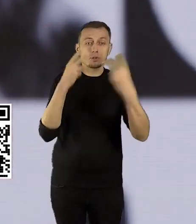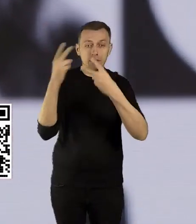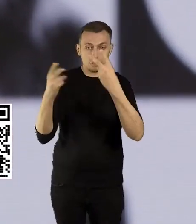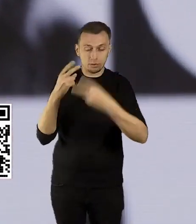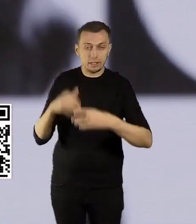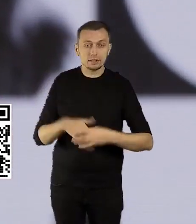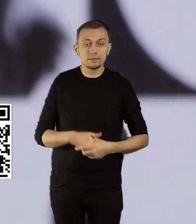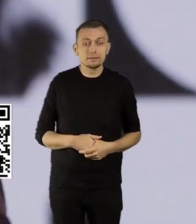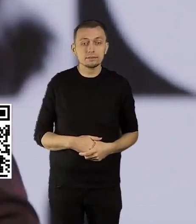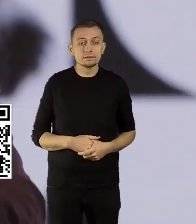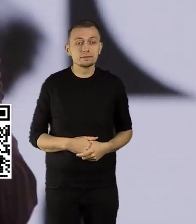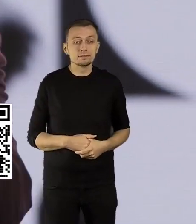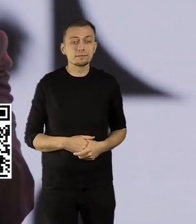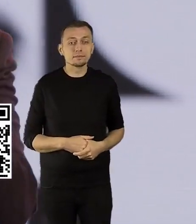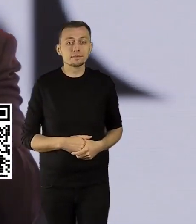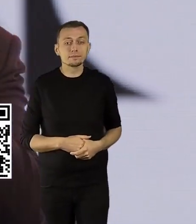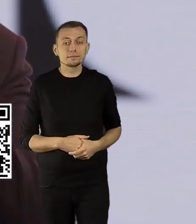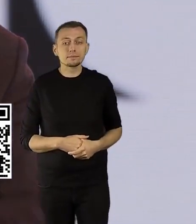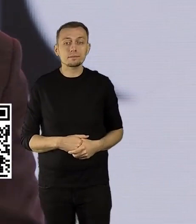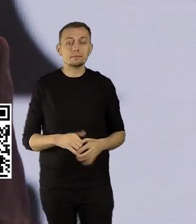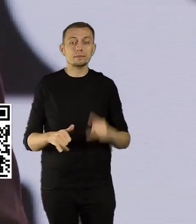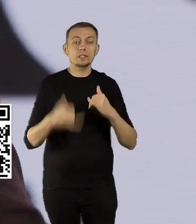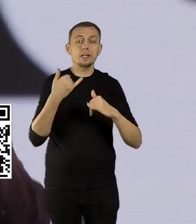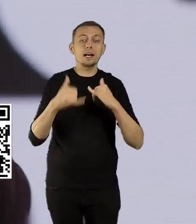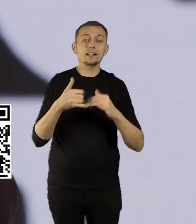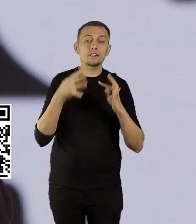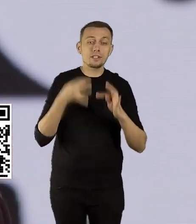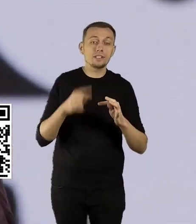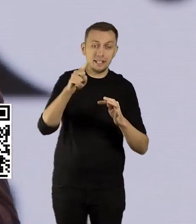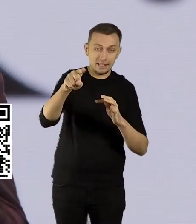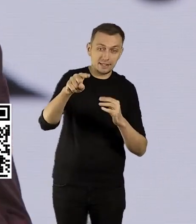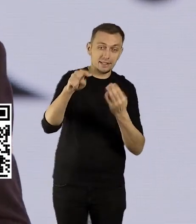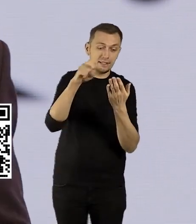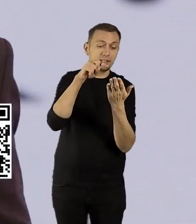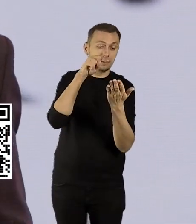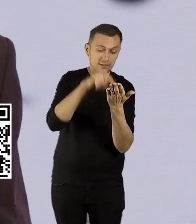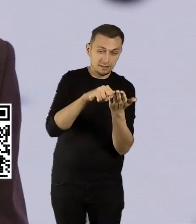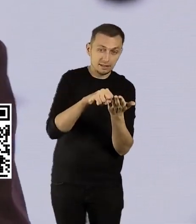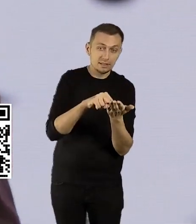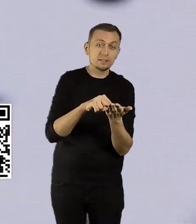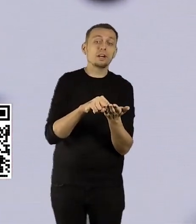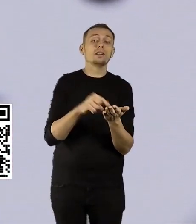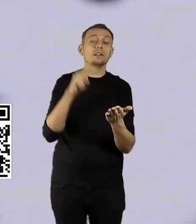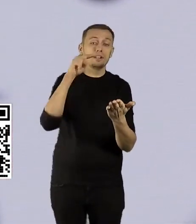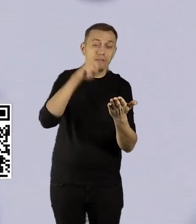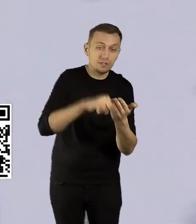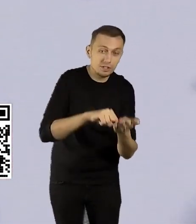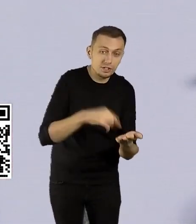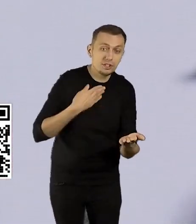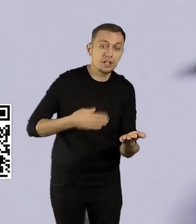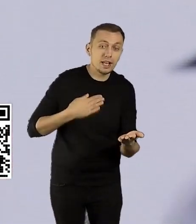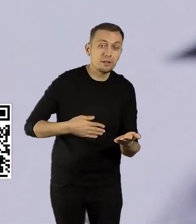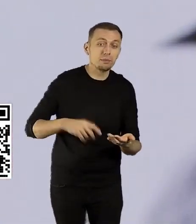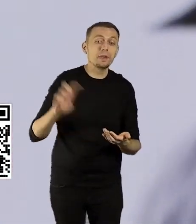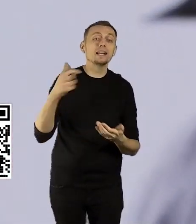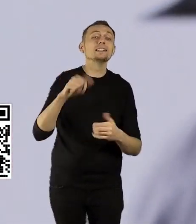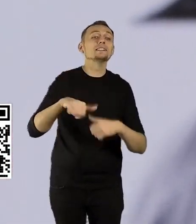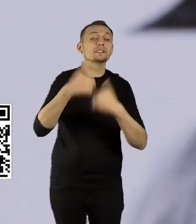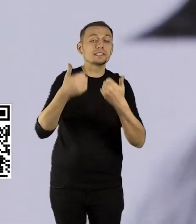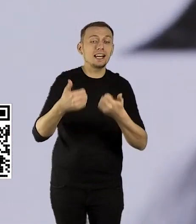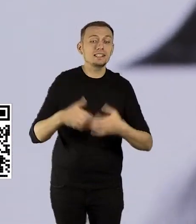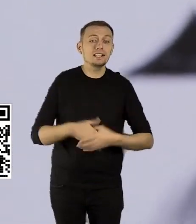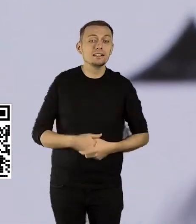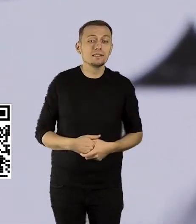się wyświetliło jedno słowo, zalajkujcie, czyli naciśnijcie lubię to. A wiecie, co się wtedy dzieje? To tak